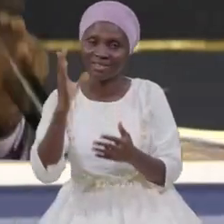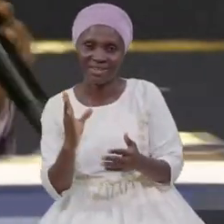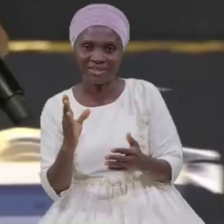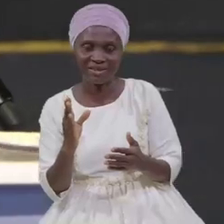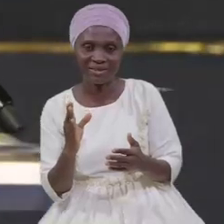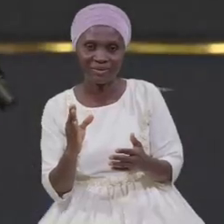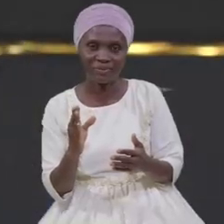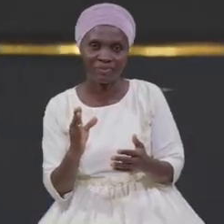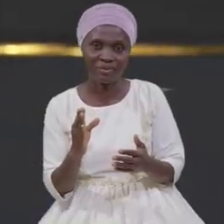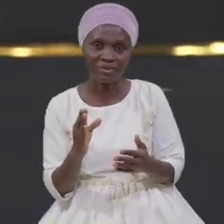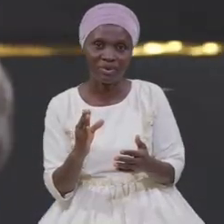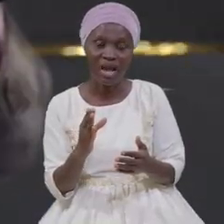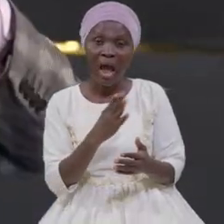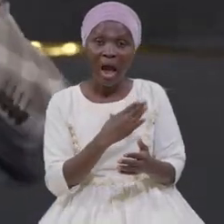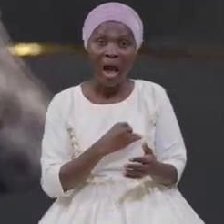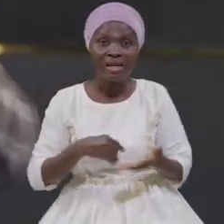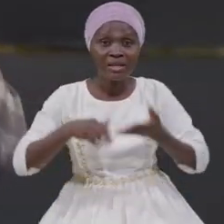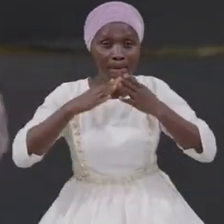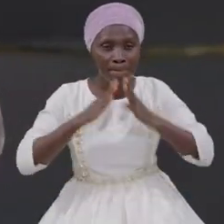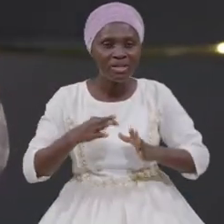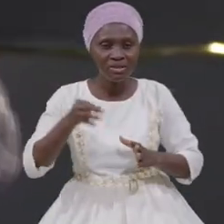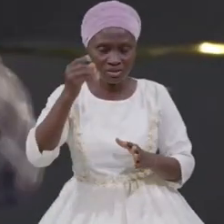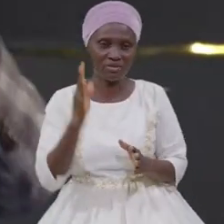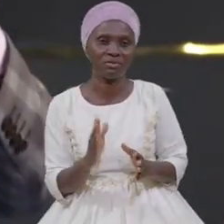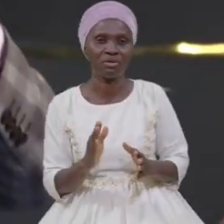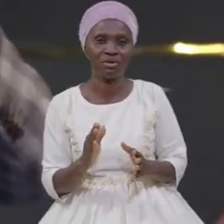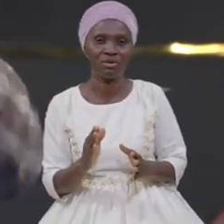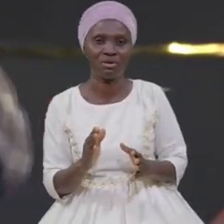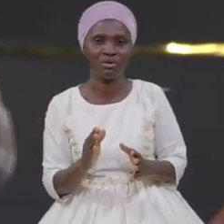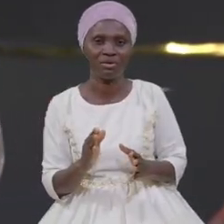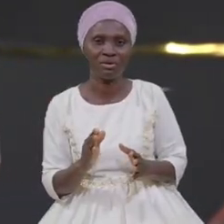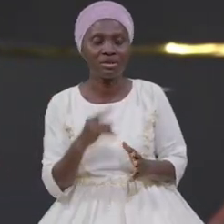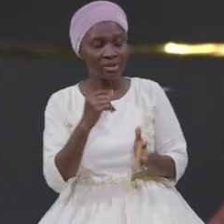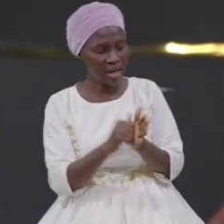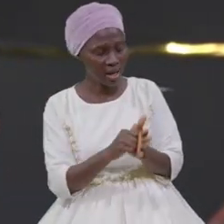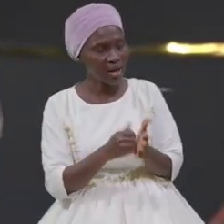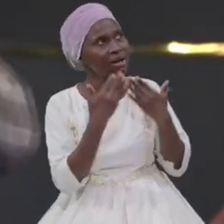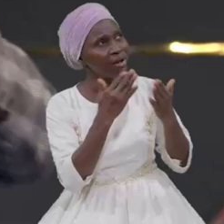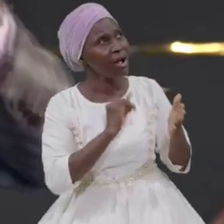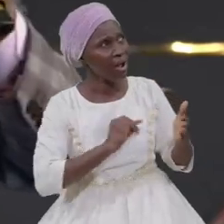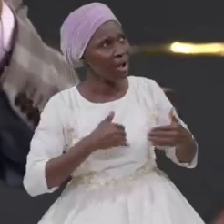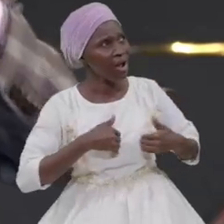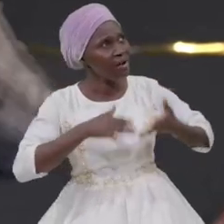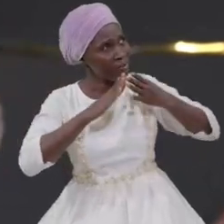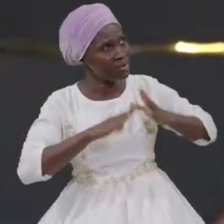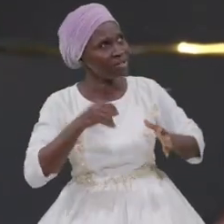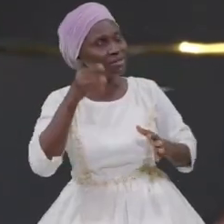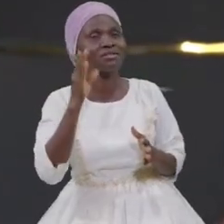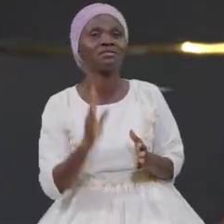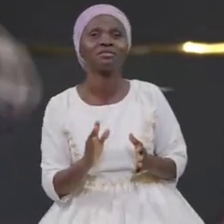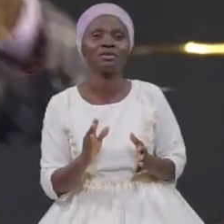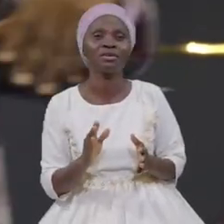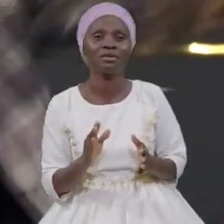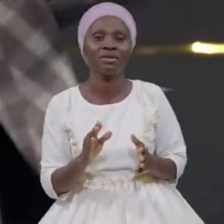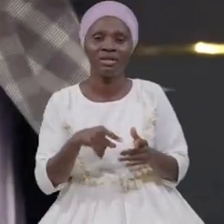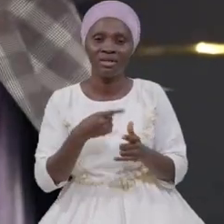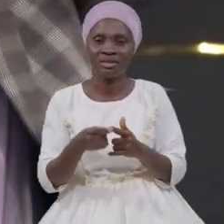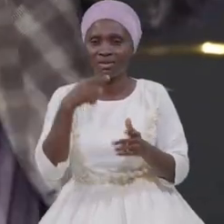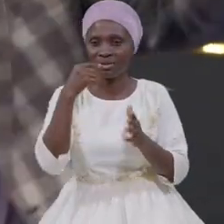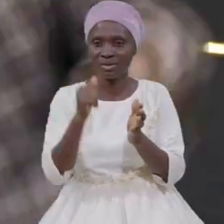la paix de Dieu. Dieu merci, j'ai la paix de Dieu. Ainsi donc, tu dis, Seigneur,